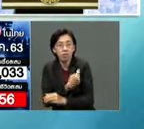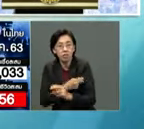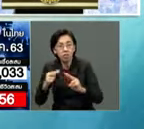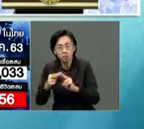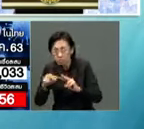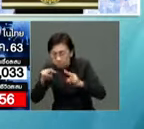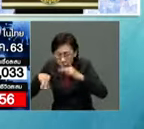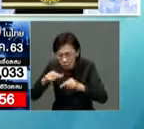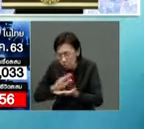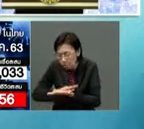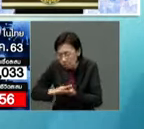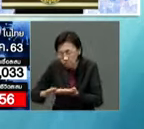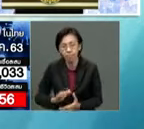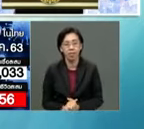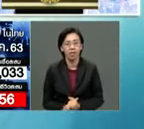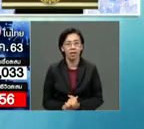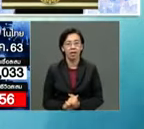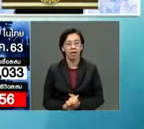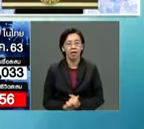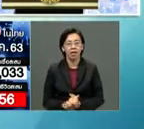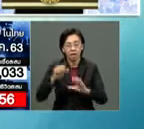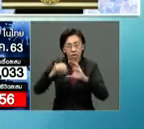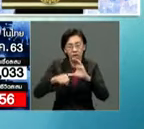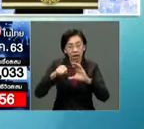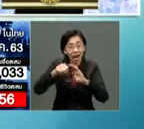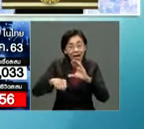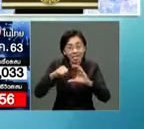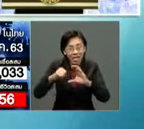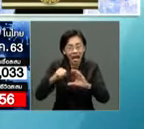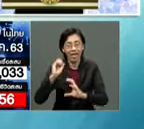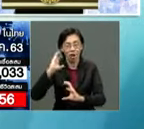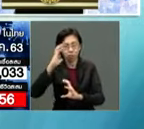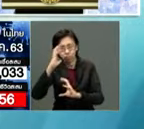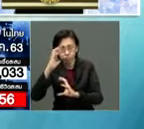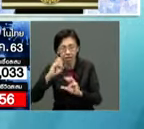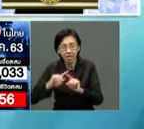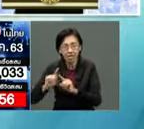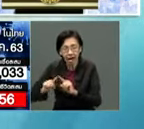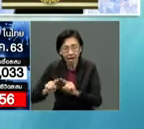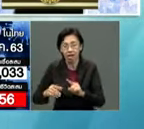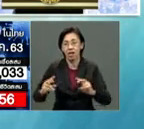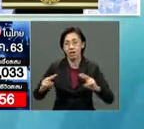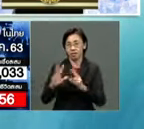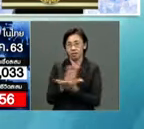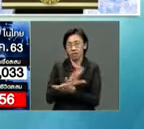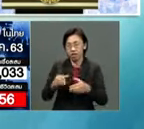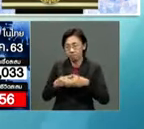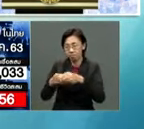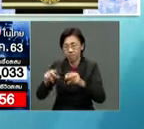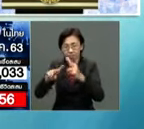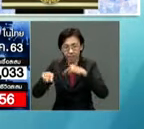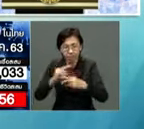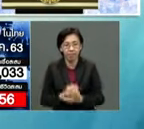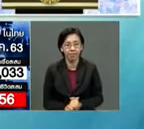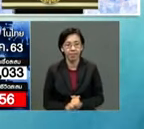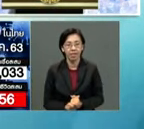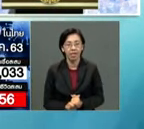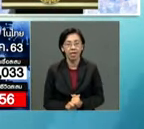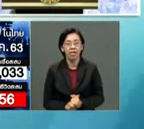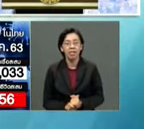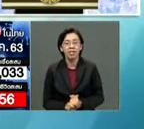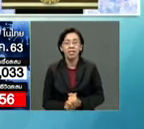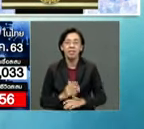ครับถ้าเป็นกองถ่ายหนังก็กระทรวงวัฒนธรรมก็จะมีชุดตรวจออกไปนะครับถ้าเป็นทางด้านทรัพยาก